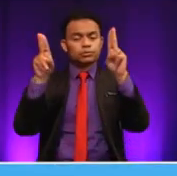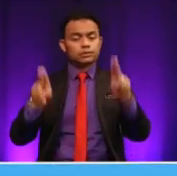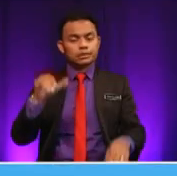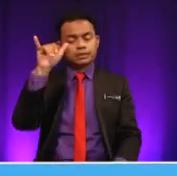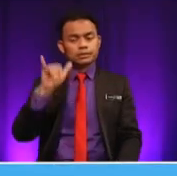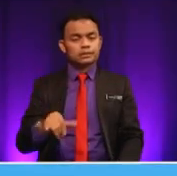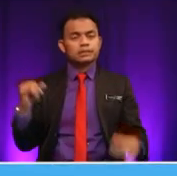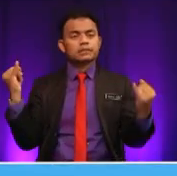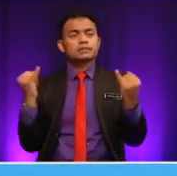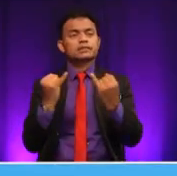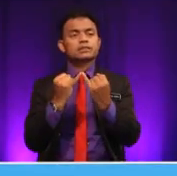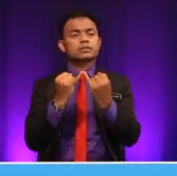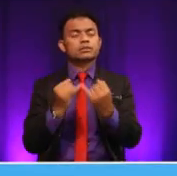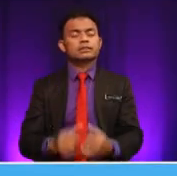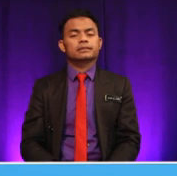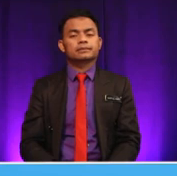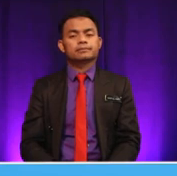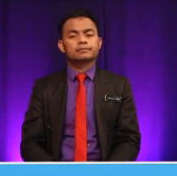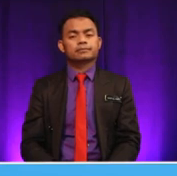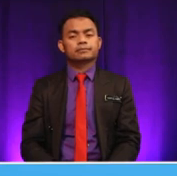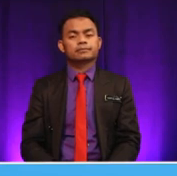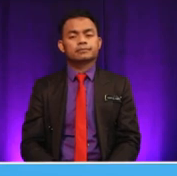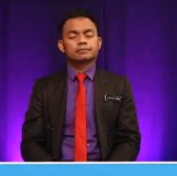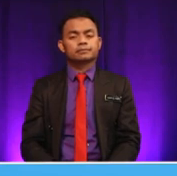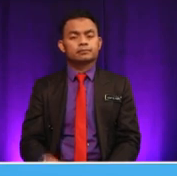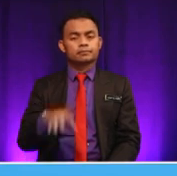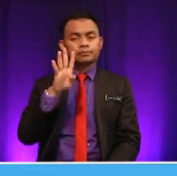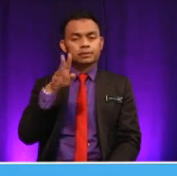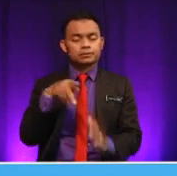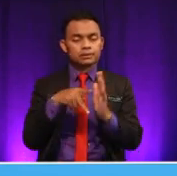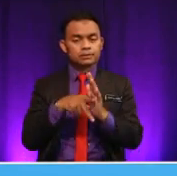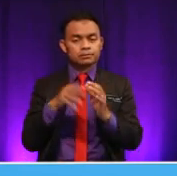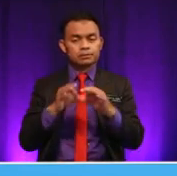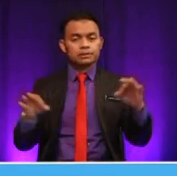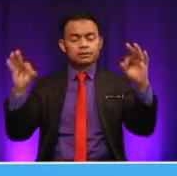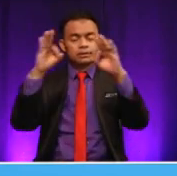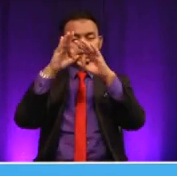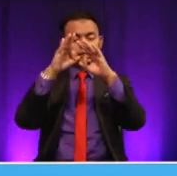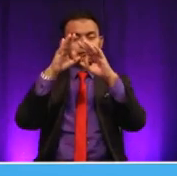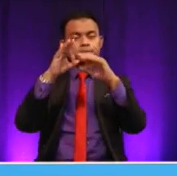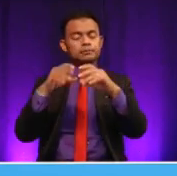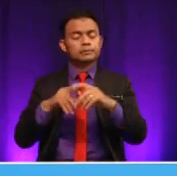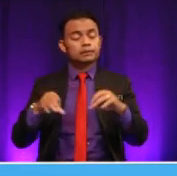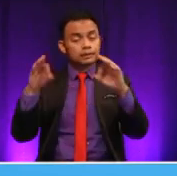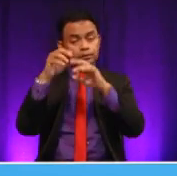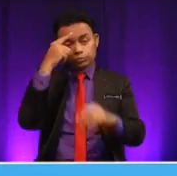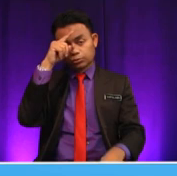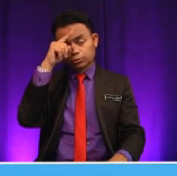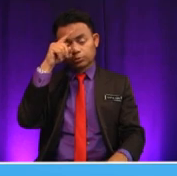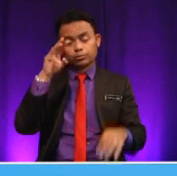abdomen penting tadi penting untuk pelajar ingat baca paham konsep